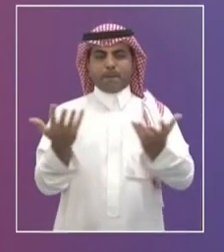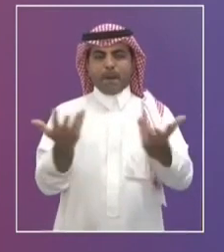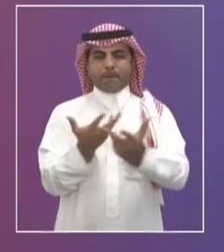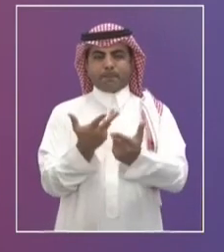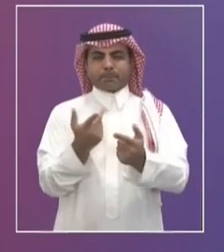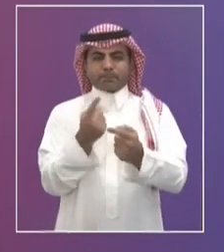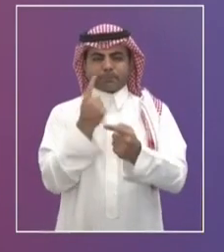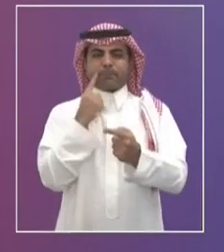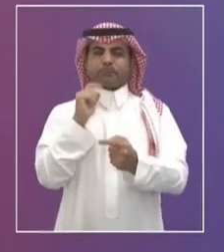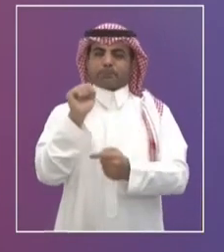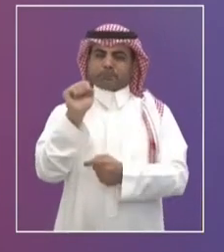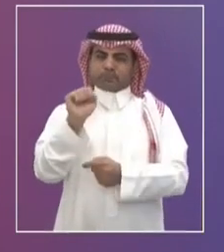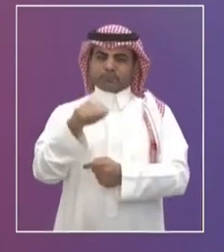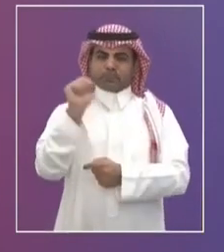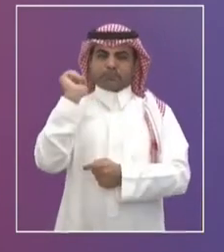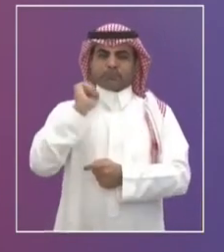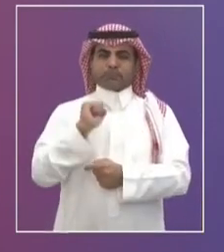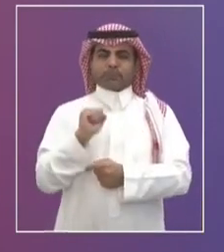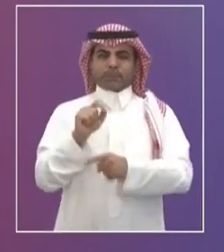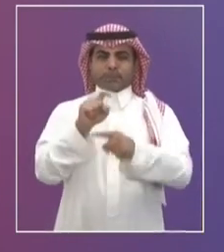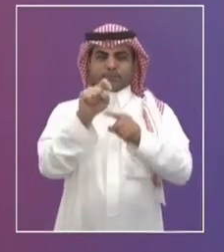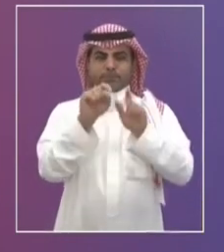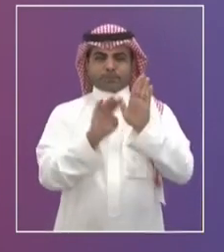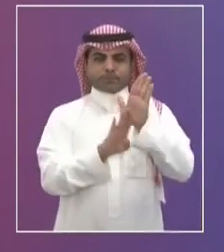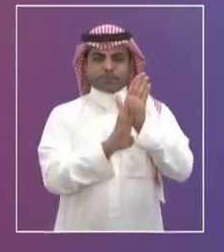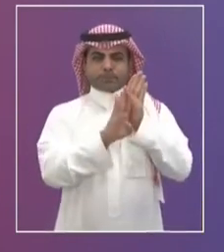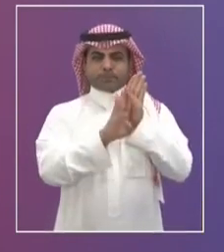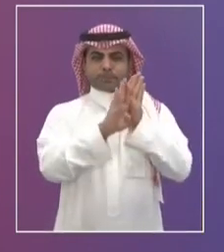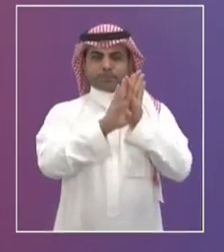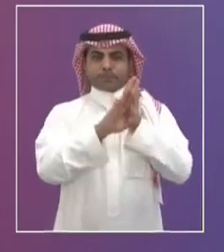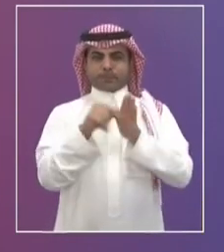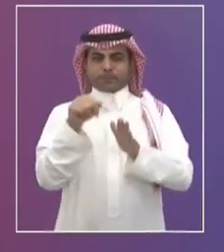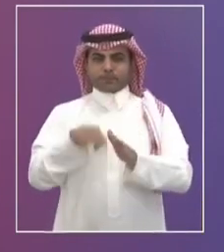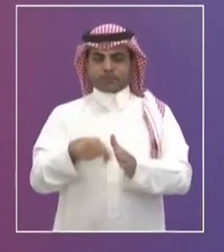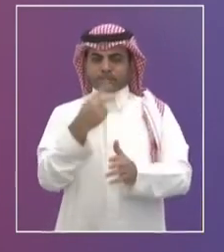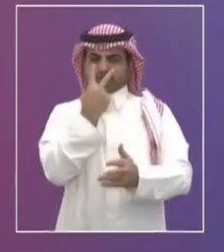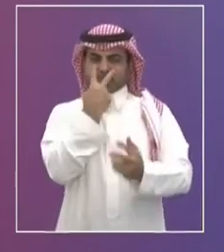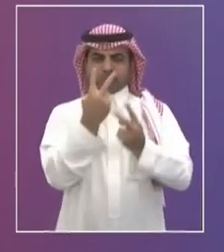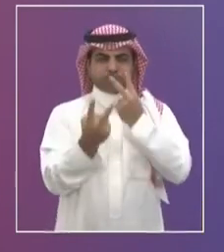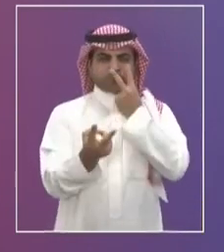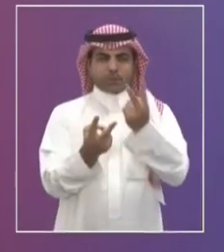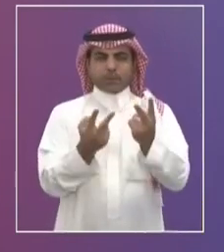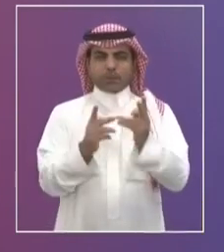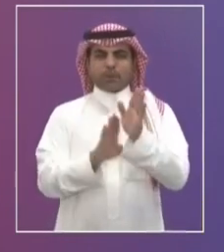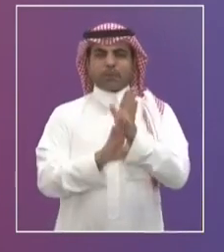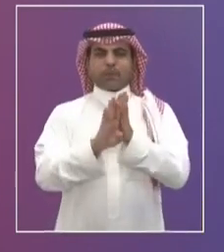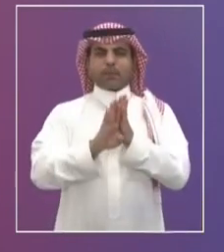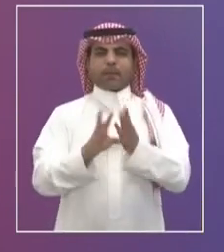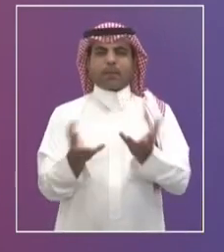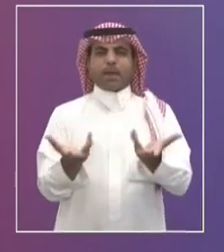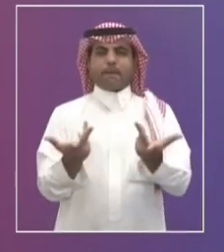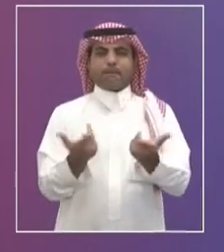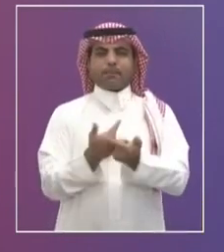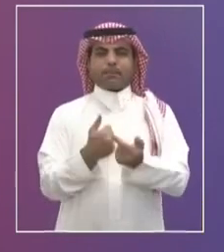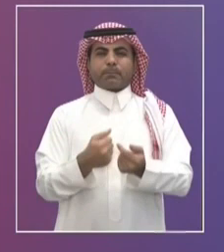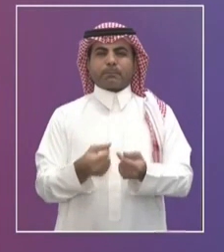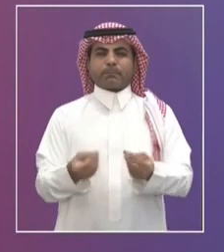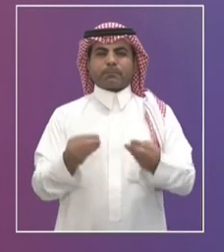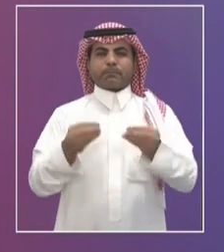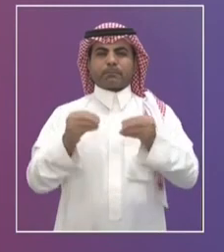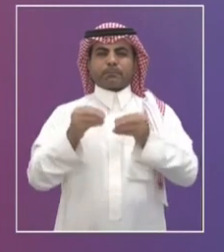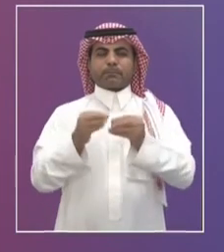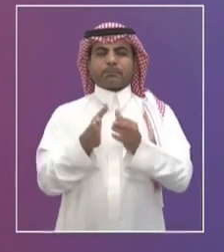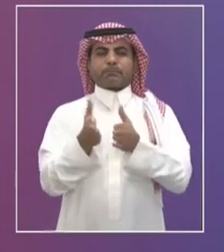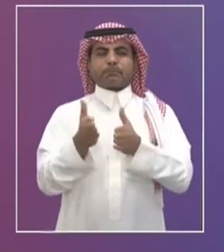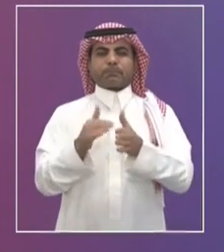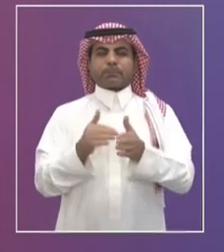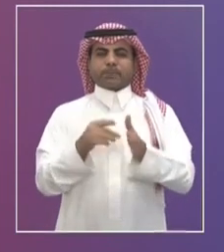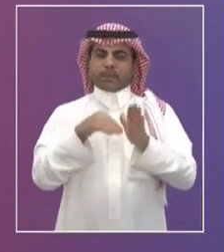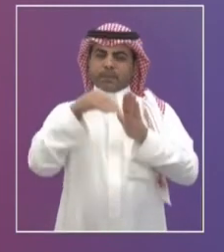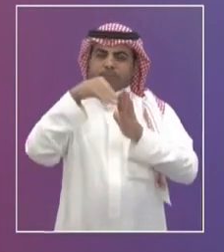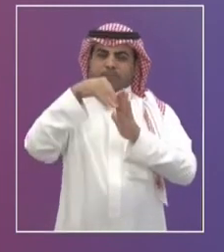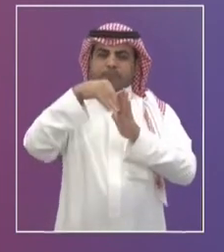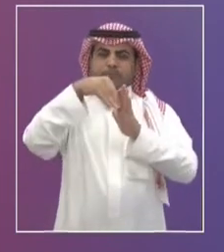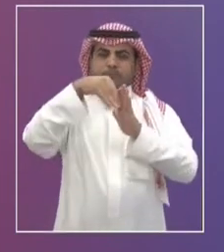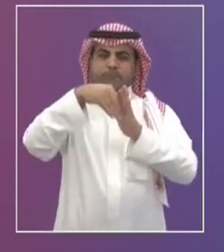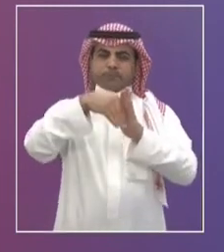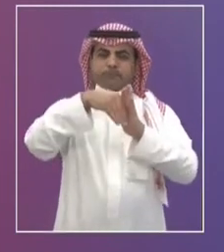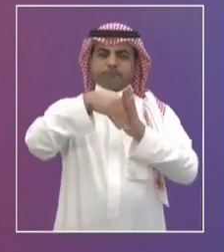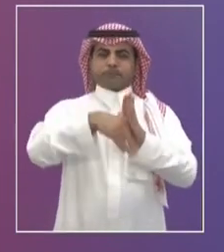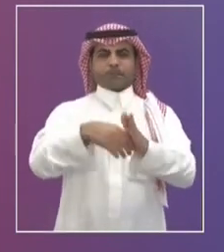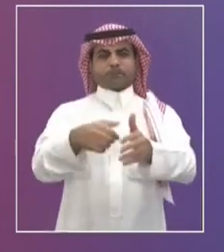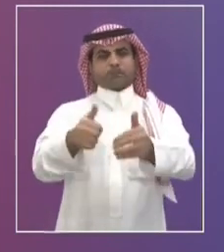الإحصائيات، نعم، المنحنى اليوم في نسب إشغال العنايات المركزة هو في اتجاه منخفض